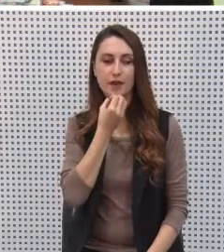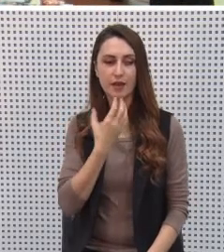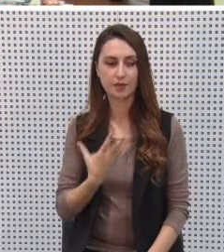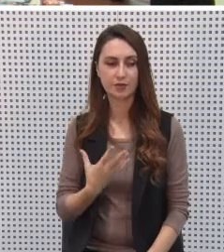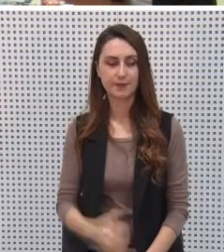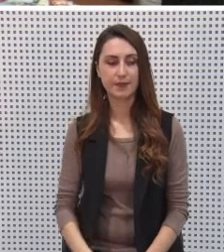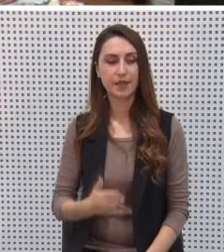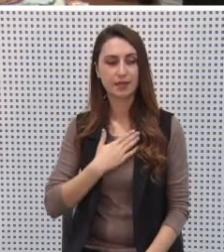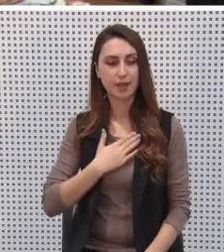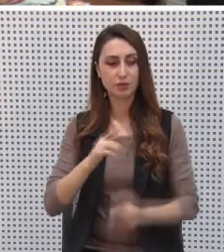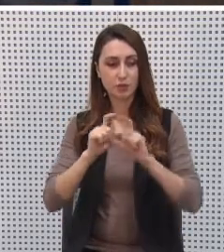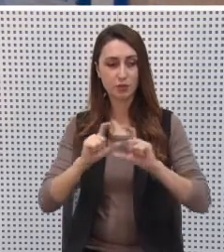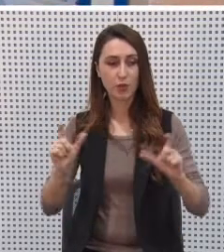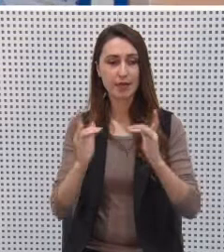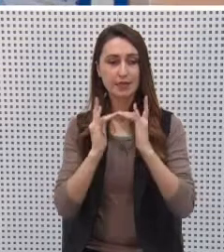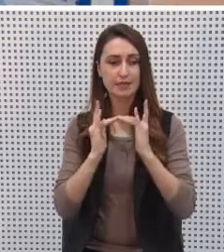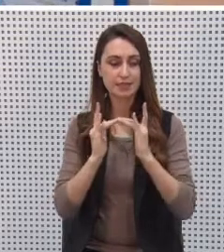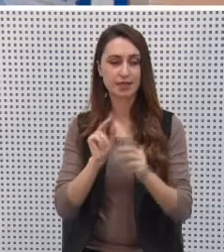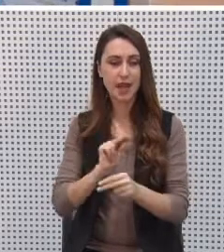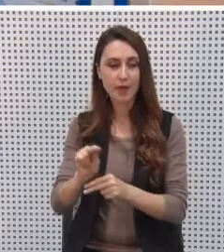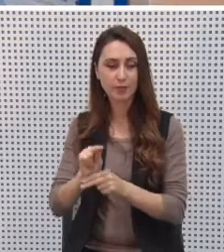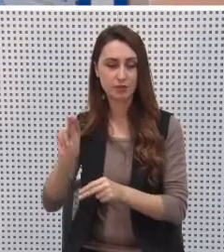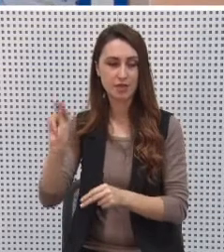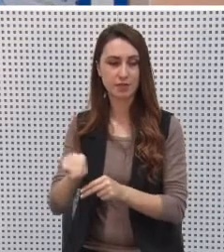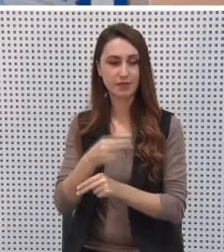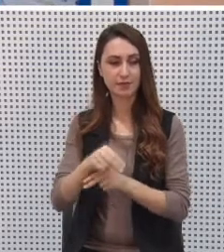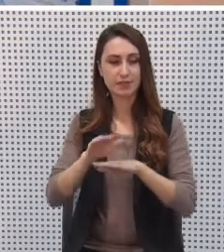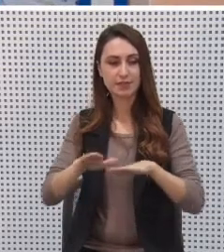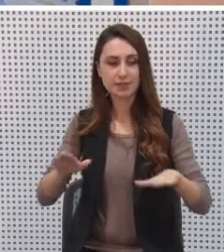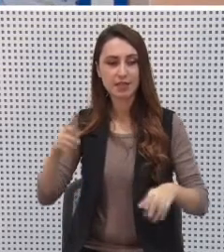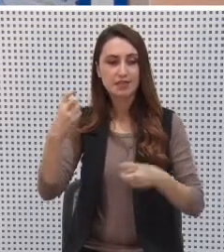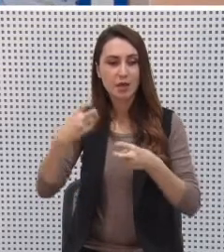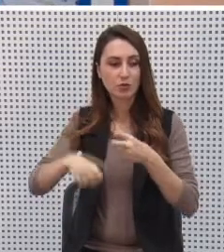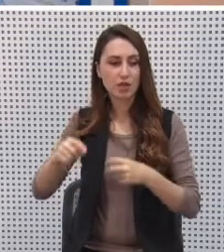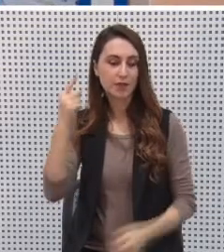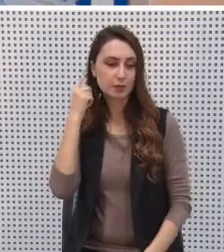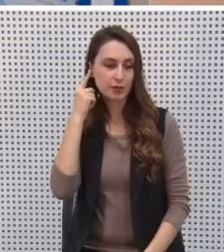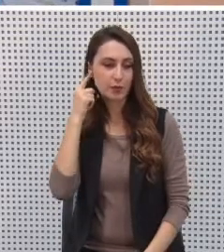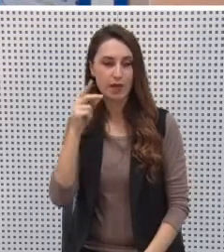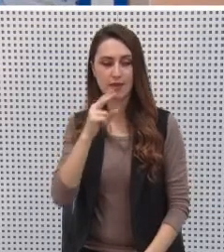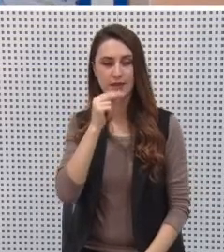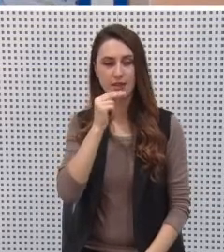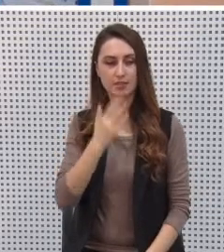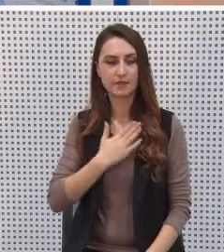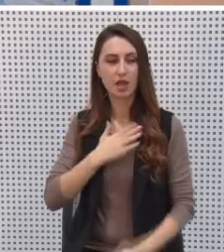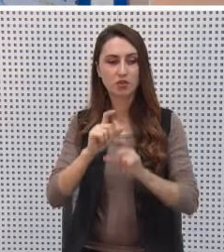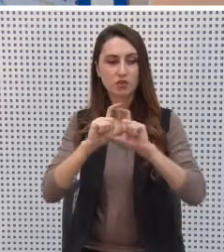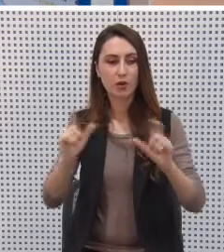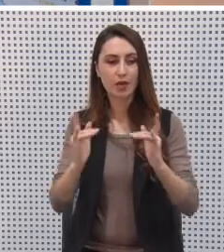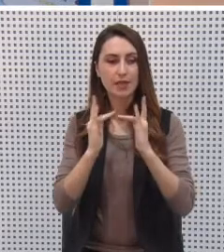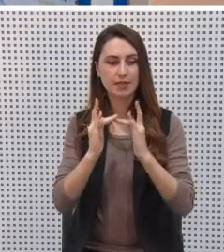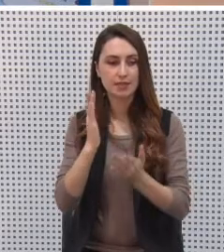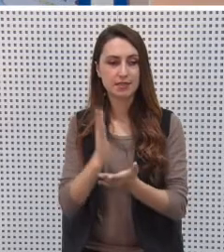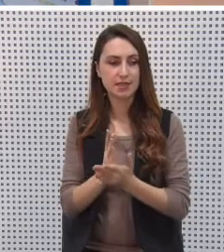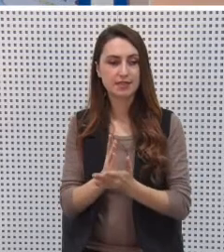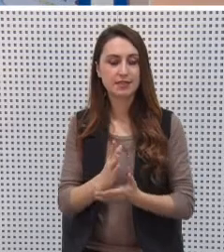Мне слышу хорошо. Наша школа-интернат обучает и воспитывает детей с нарушением слуха и речи. В